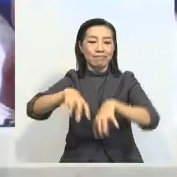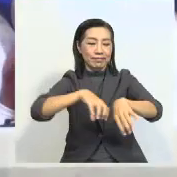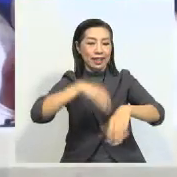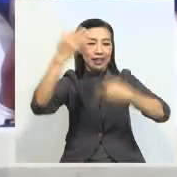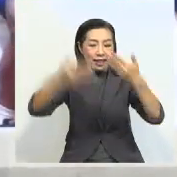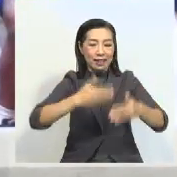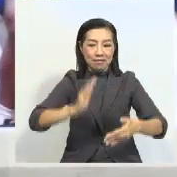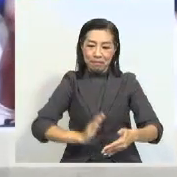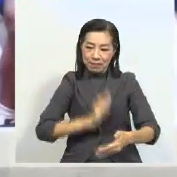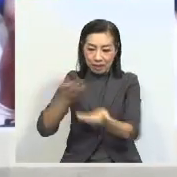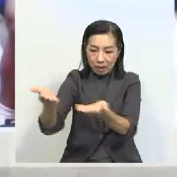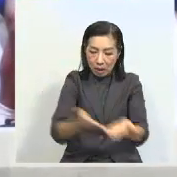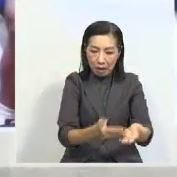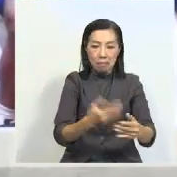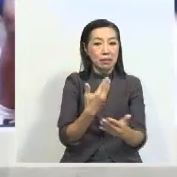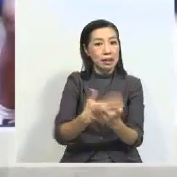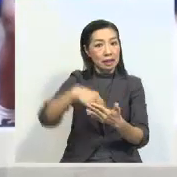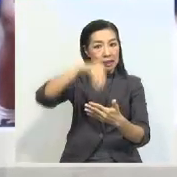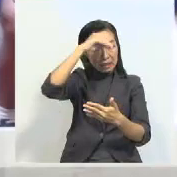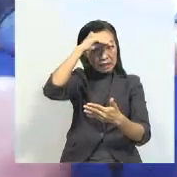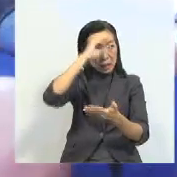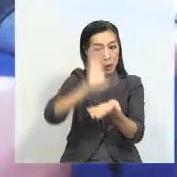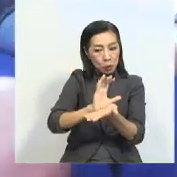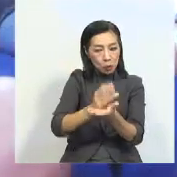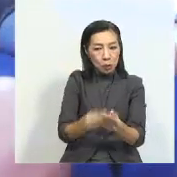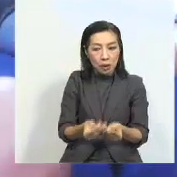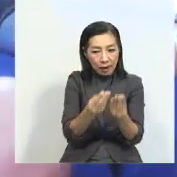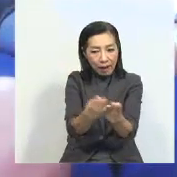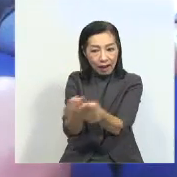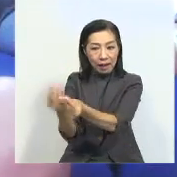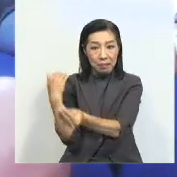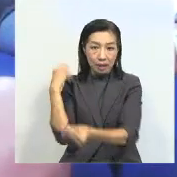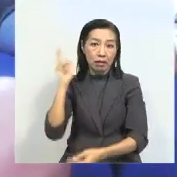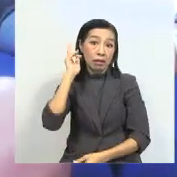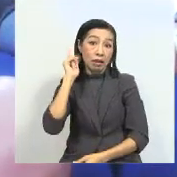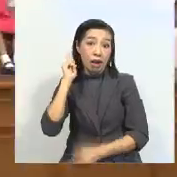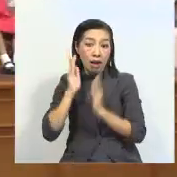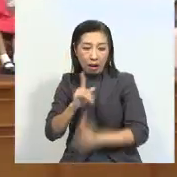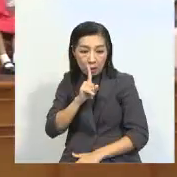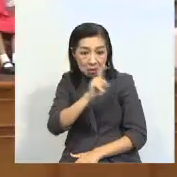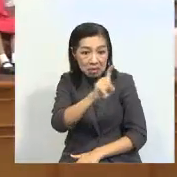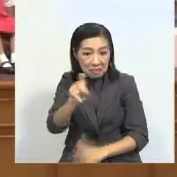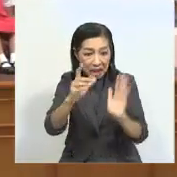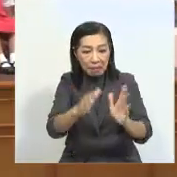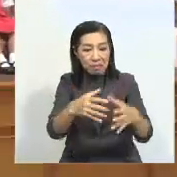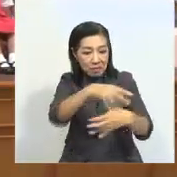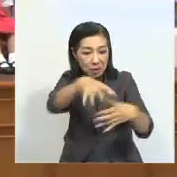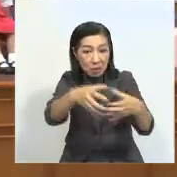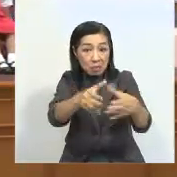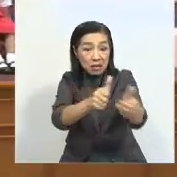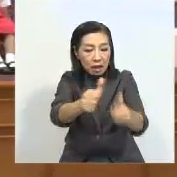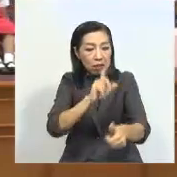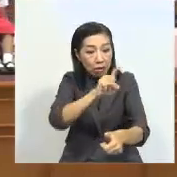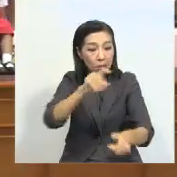นขวัญกำลังใจให้กับน้องๆด้วยนักข่าวของเราก็ไปสอบถามความรู้สึกของน้องๆที่เข้าแข่งขันหน่อยว่าตอนไป